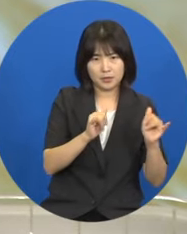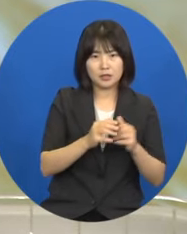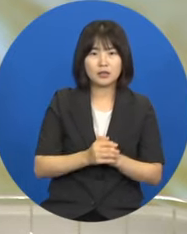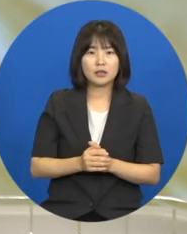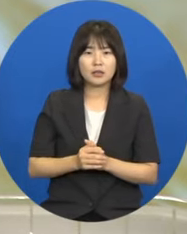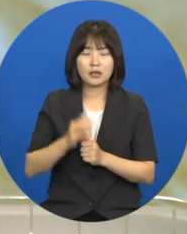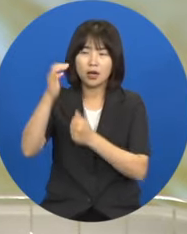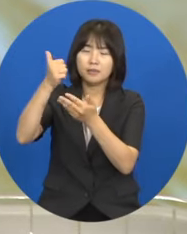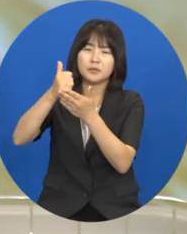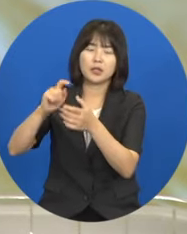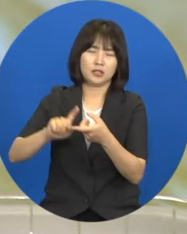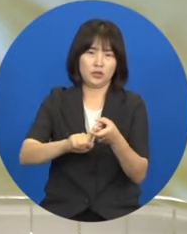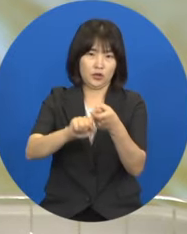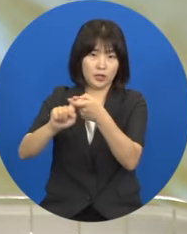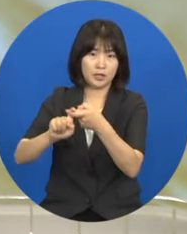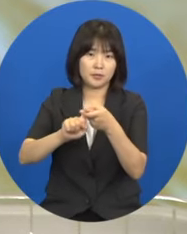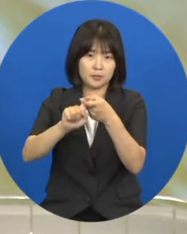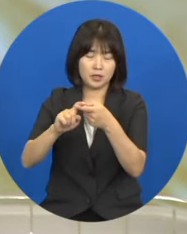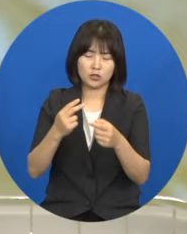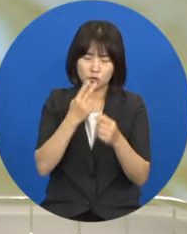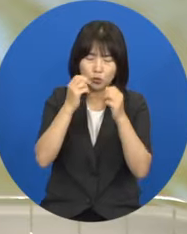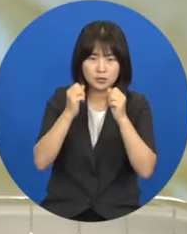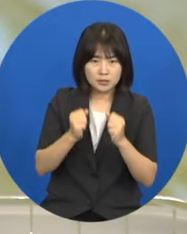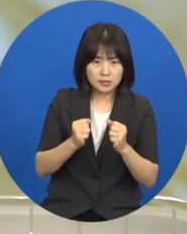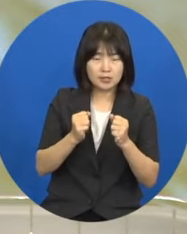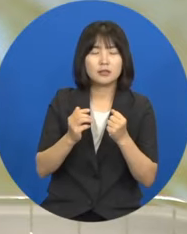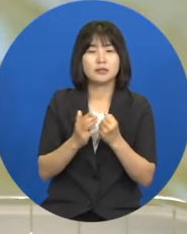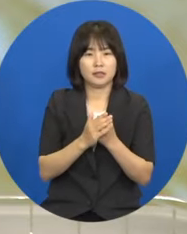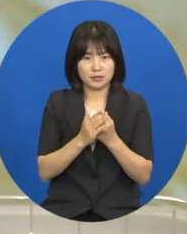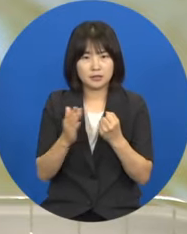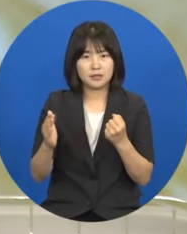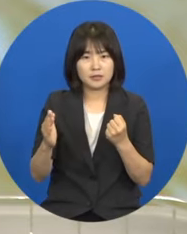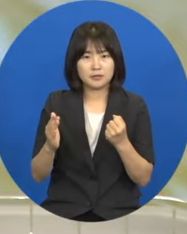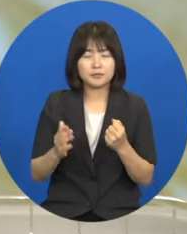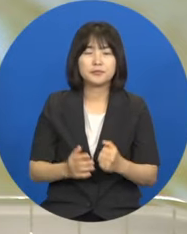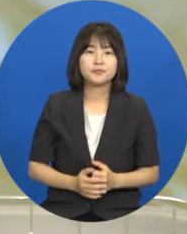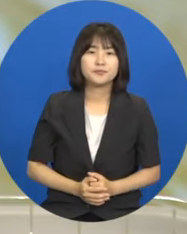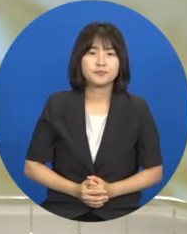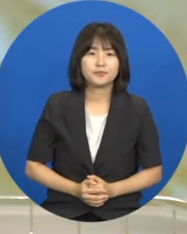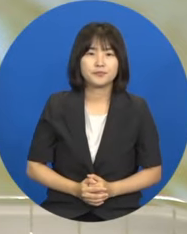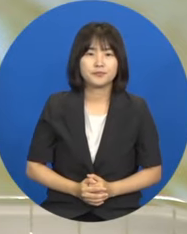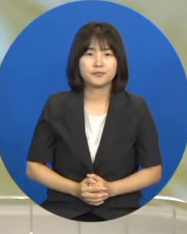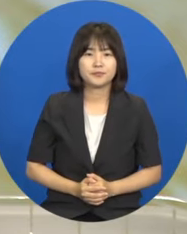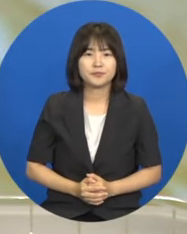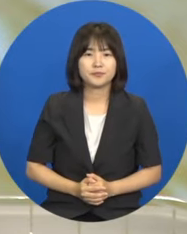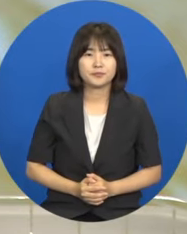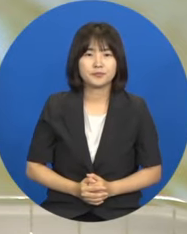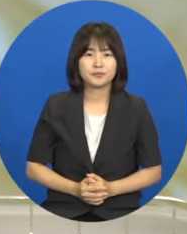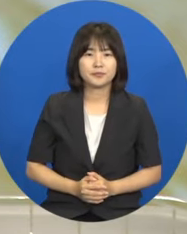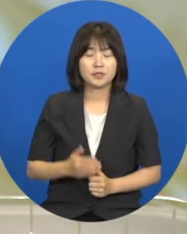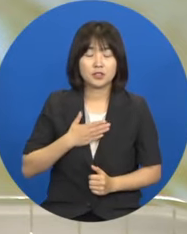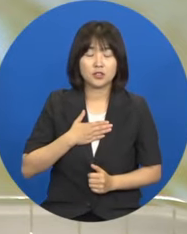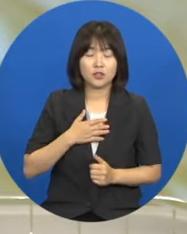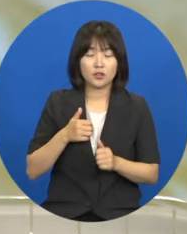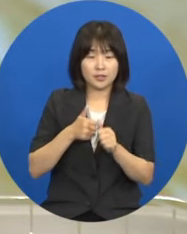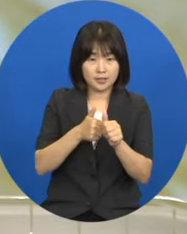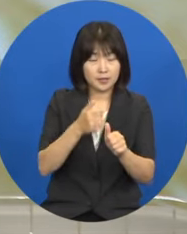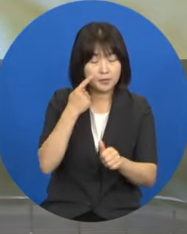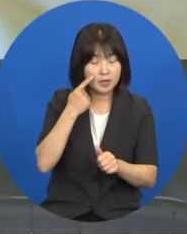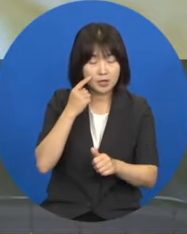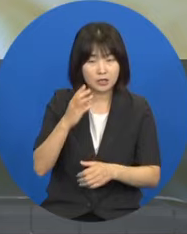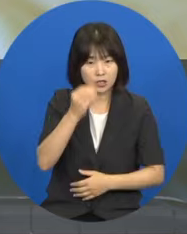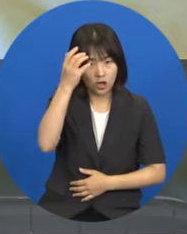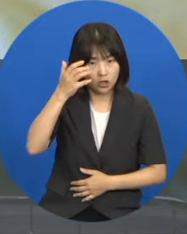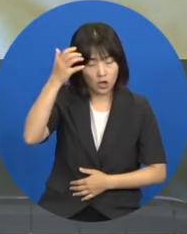하나님과 연합한 그런 존재이기 때문에 그렇습니다. 여러분, 저를 한번 따라해 보시겠습니까?